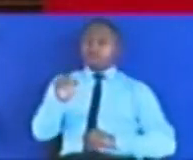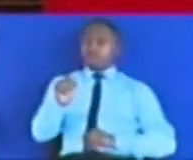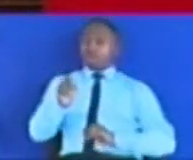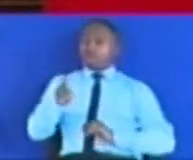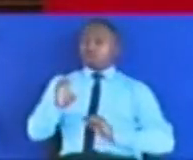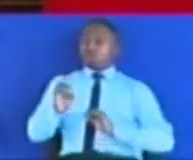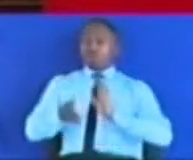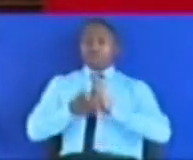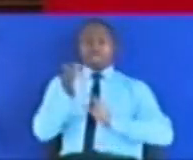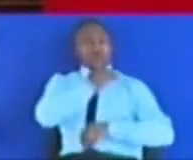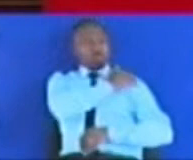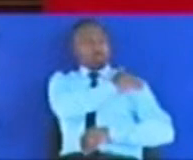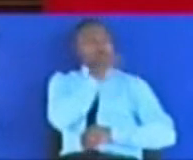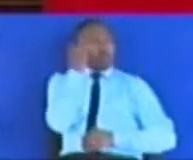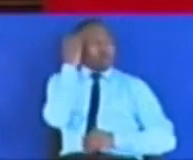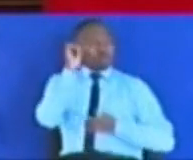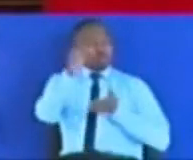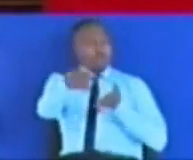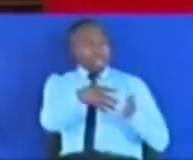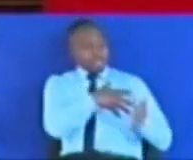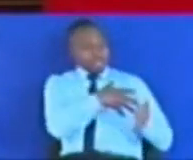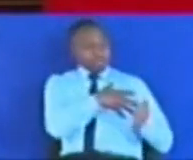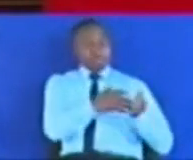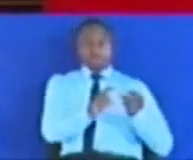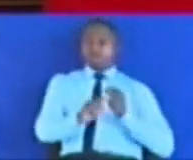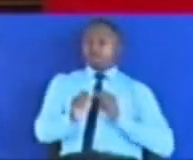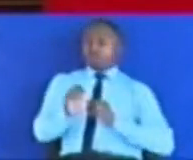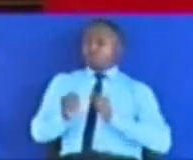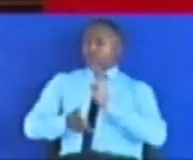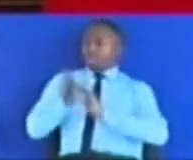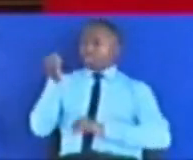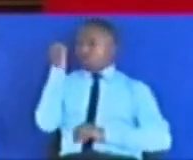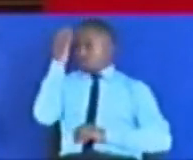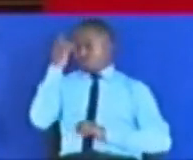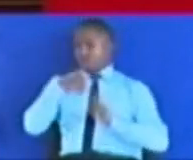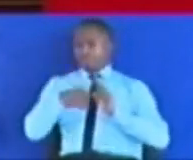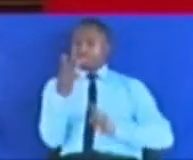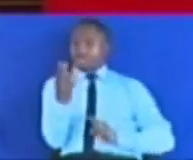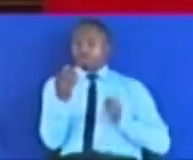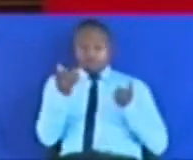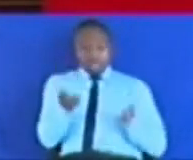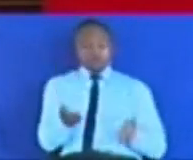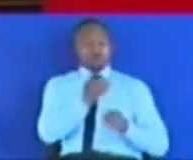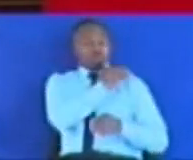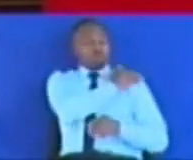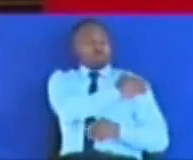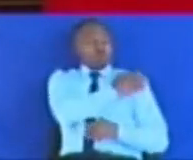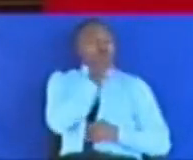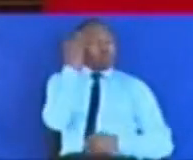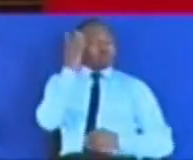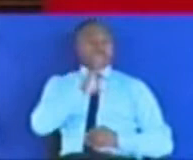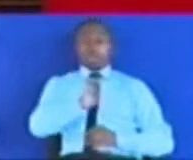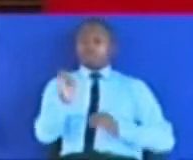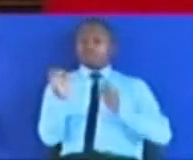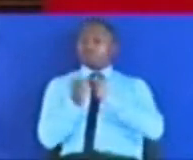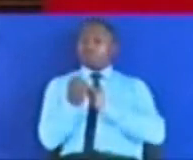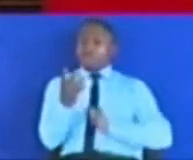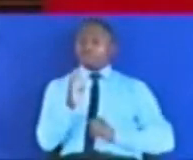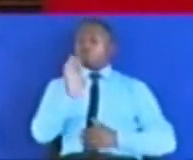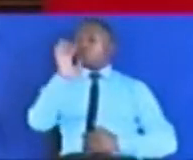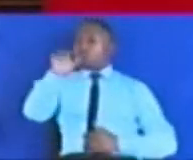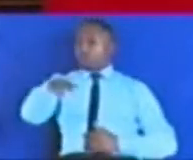wa kansa. Wakati ule ilianza na wagonjwa takriban 300, lakini hivi leo inahudumia wagonjwa karibu 14,000 kwa